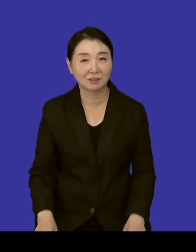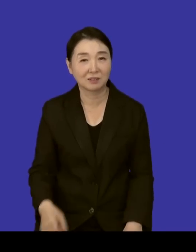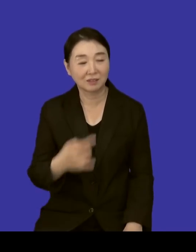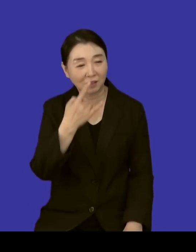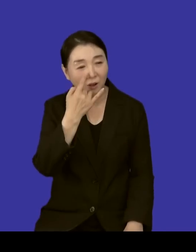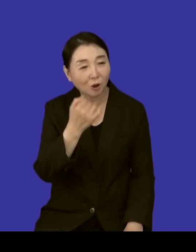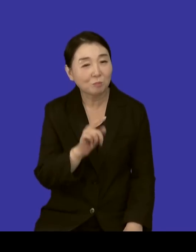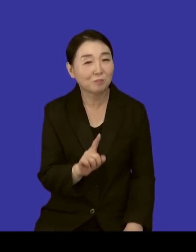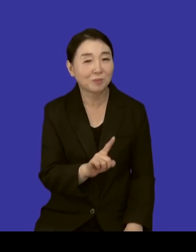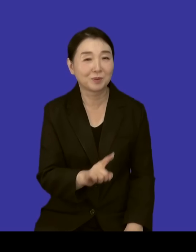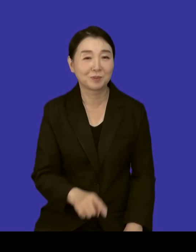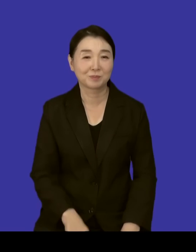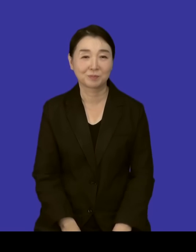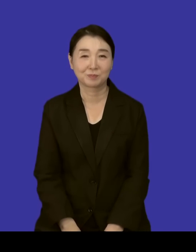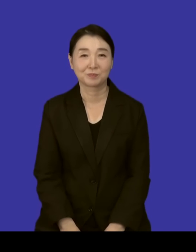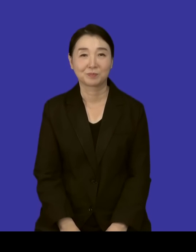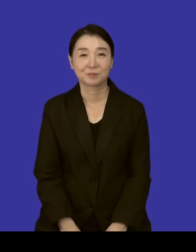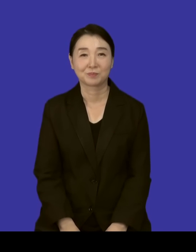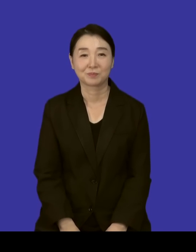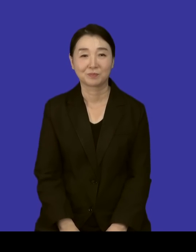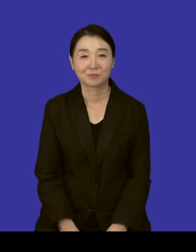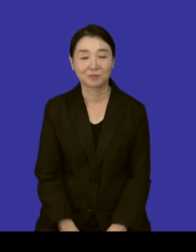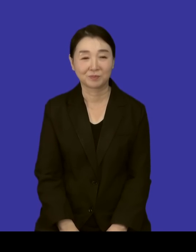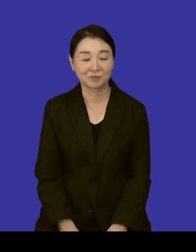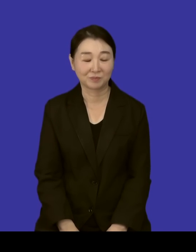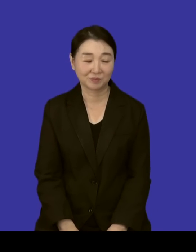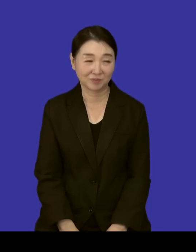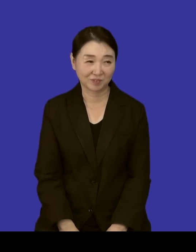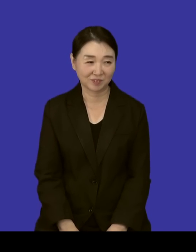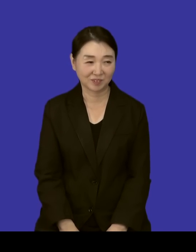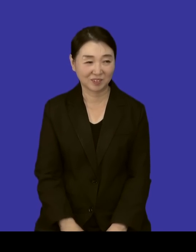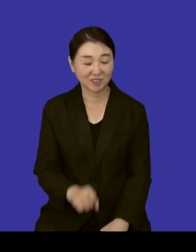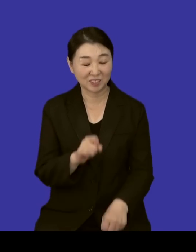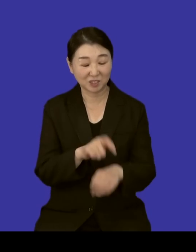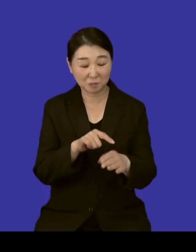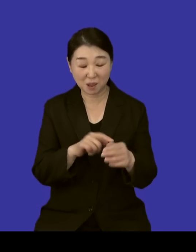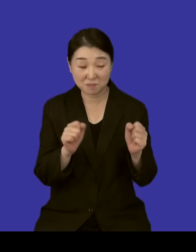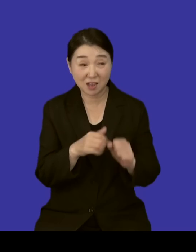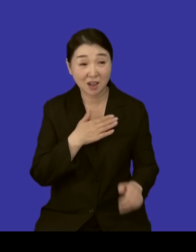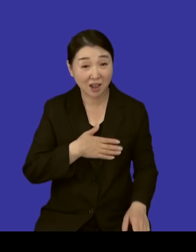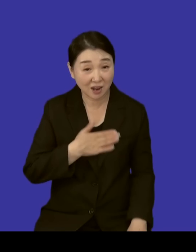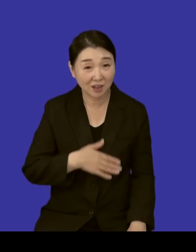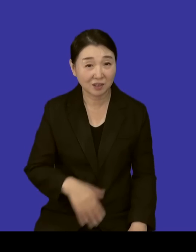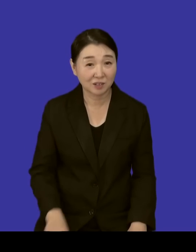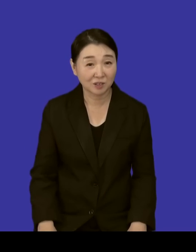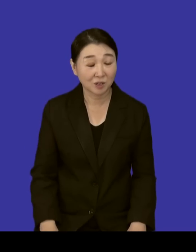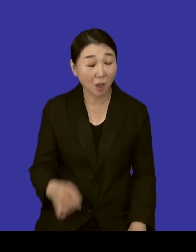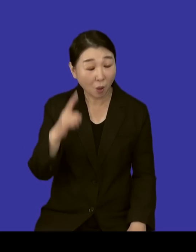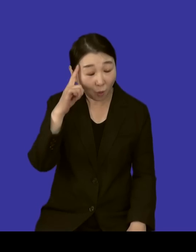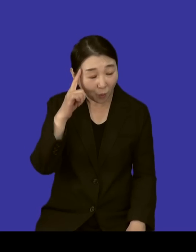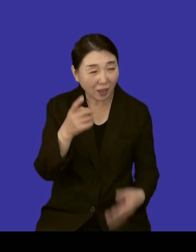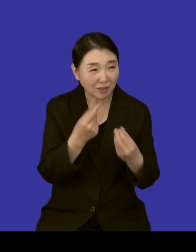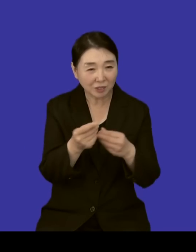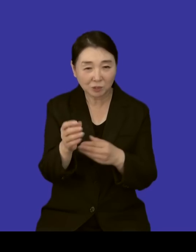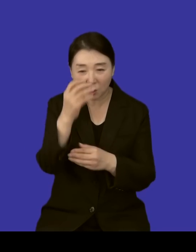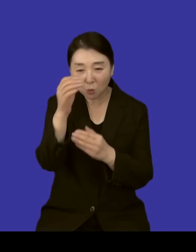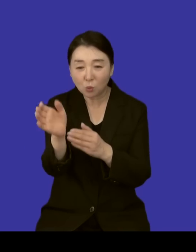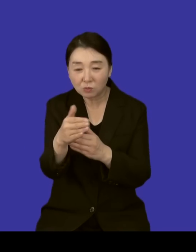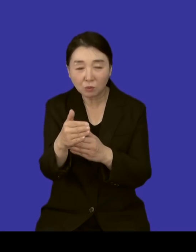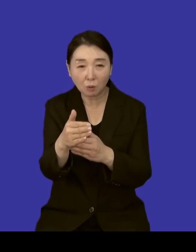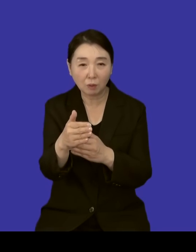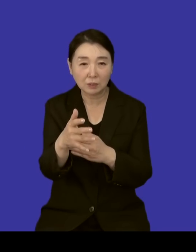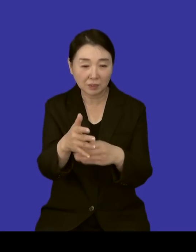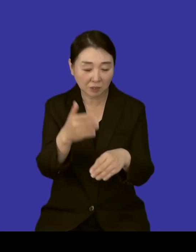얼마나 그 쌀쌀 맞은지 고등어를 이렇게 생선을 가운데 토막을 탁